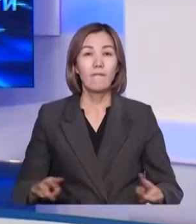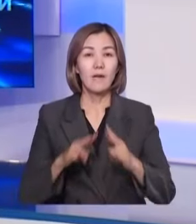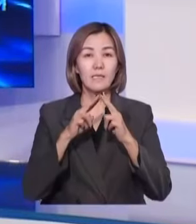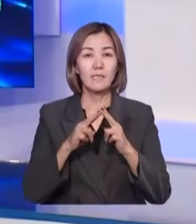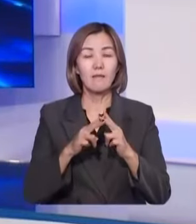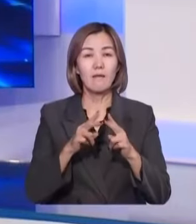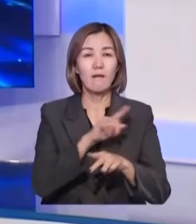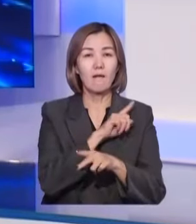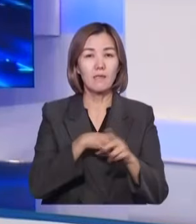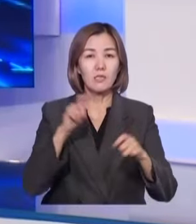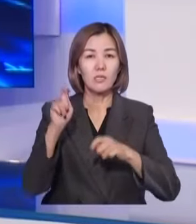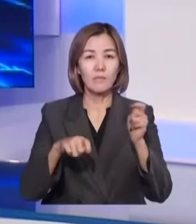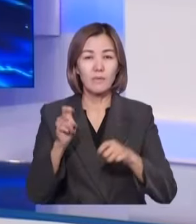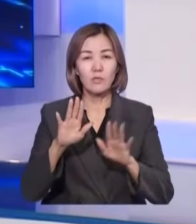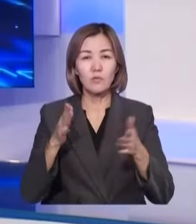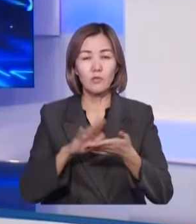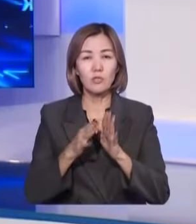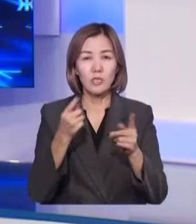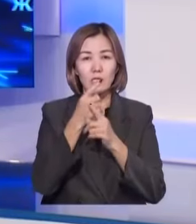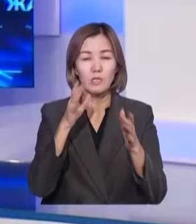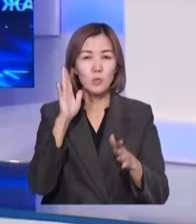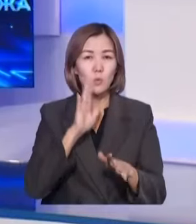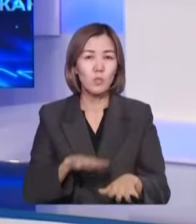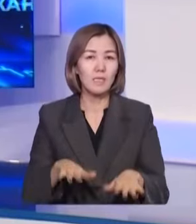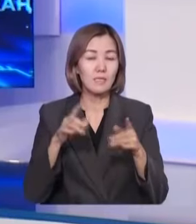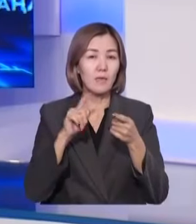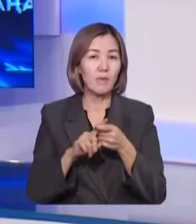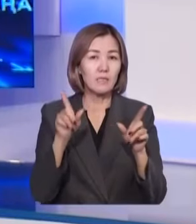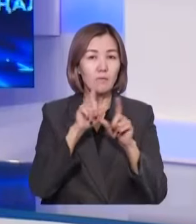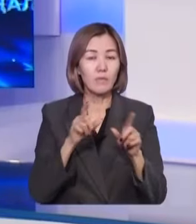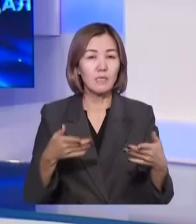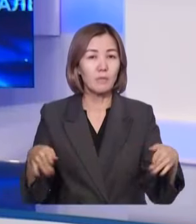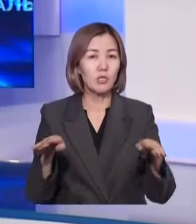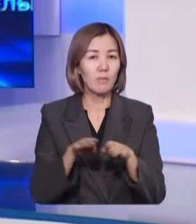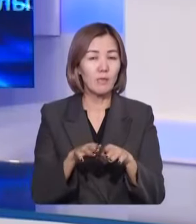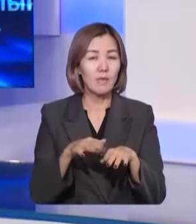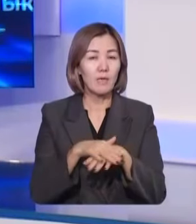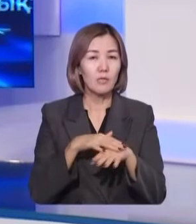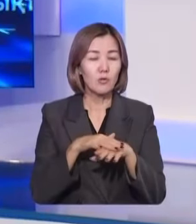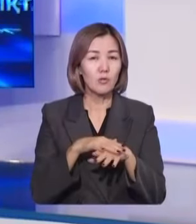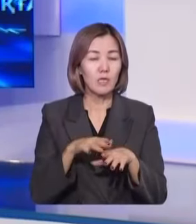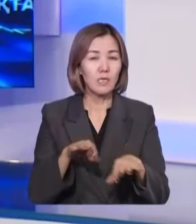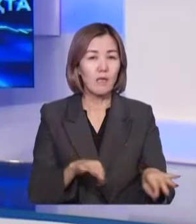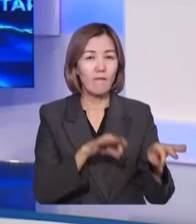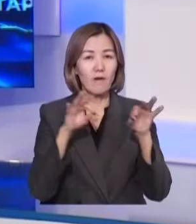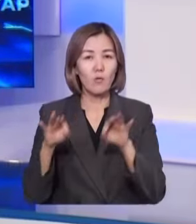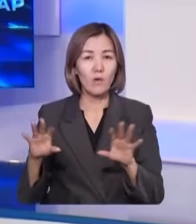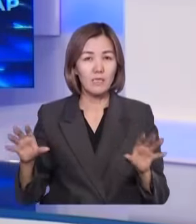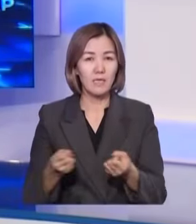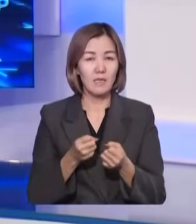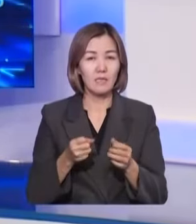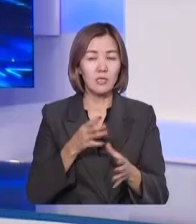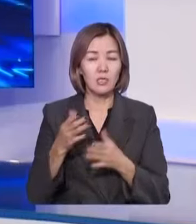Францияда қатты жаңбырдың әсерінен төтенше жағдай жарияланды. Су тасқынына байланысты мектептер жабылып, билік тұрғындарды эвакуациялап